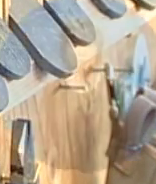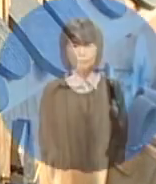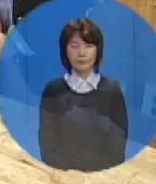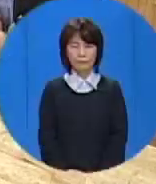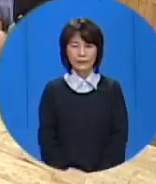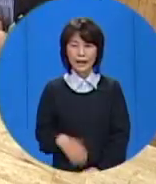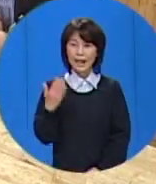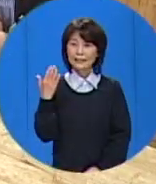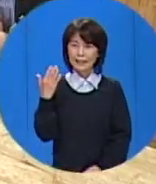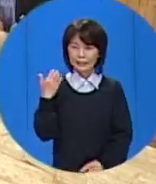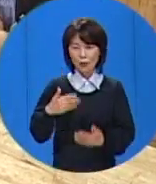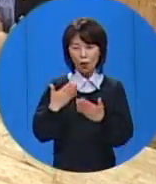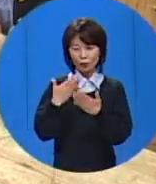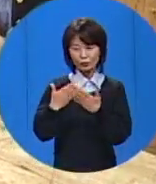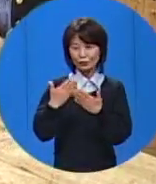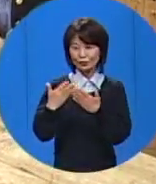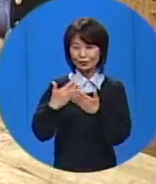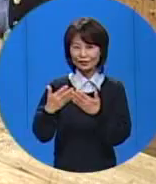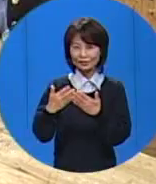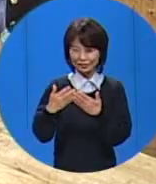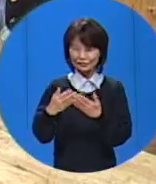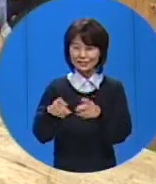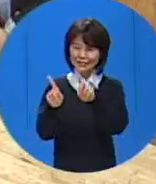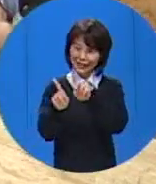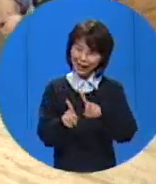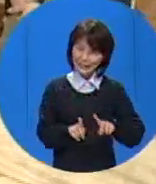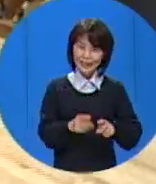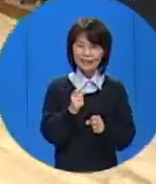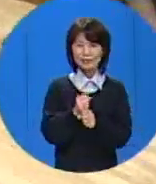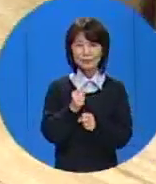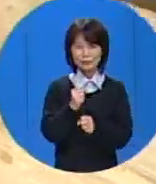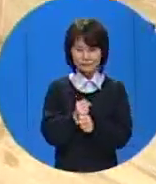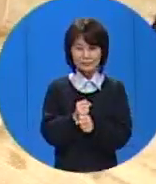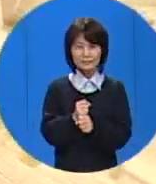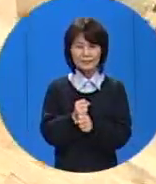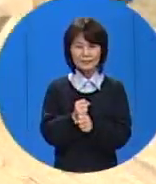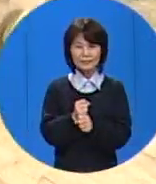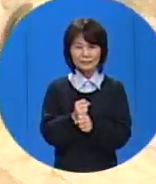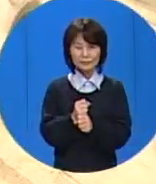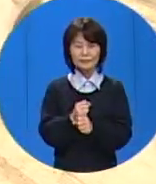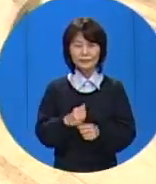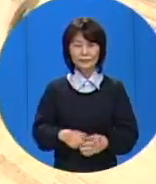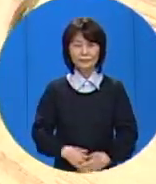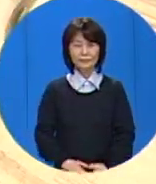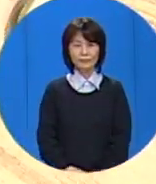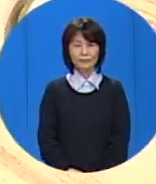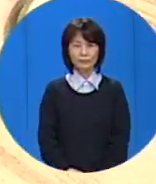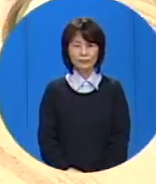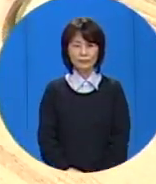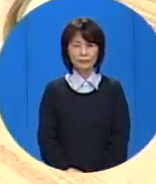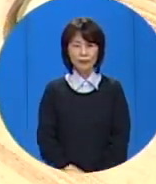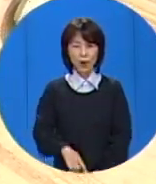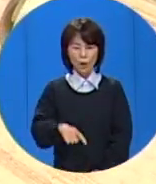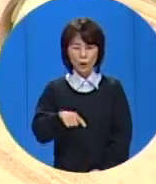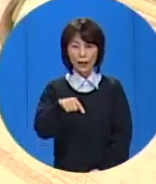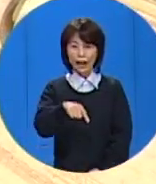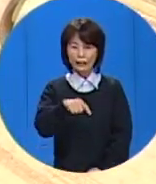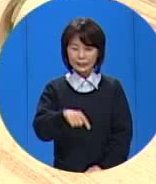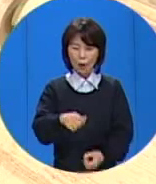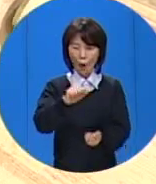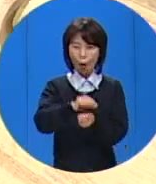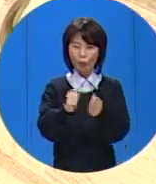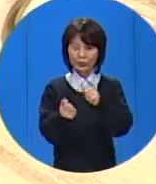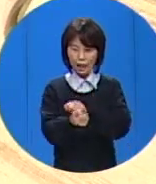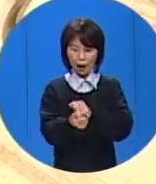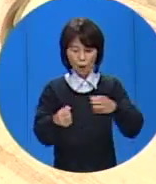先ほど あのスケッチ図に従って作ってるんですけども、まああのこの中にまあいろんなおもちゃが入